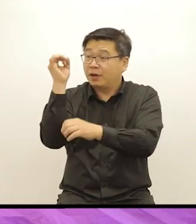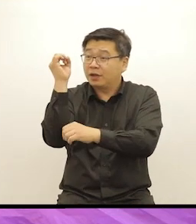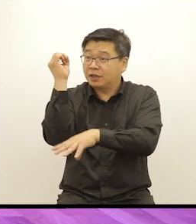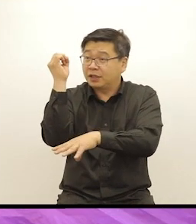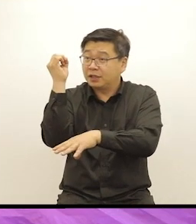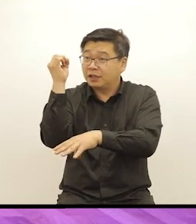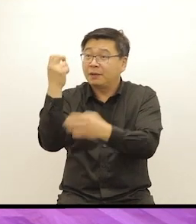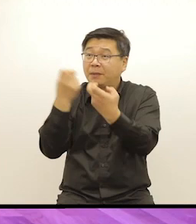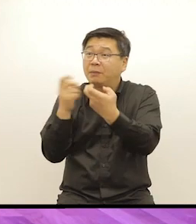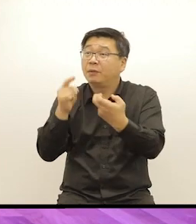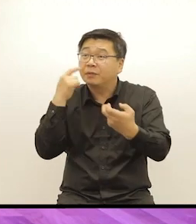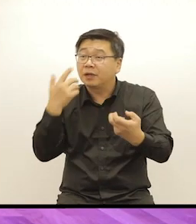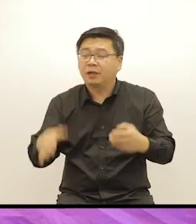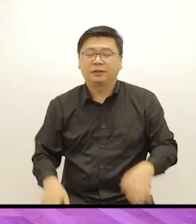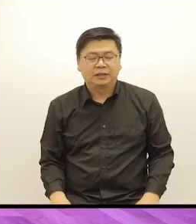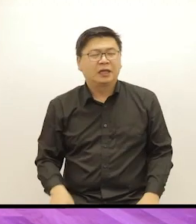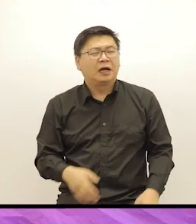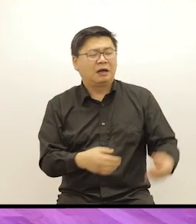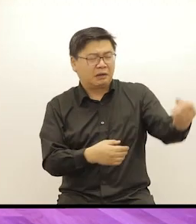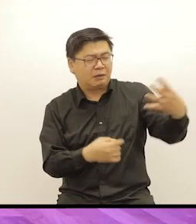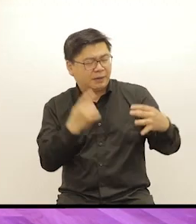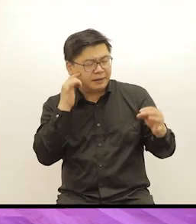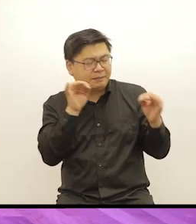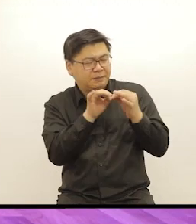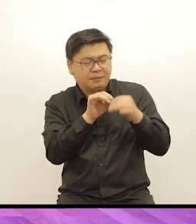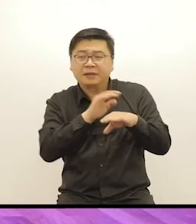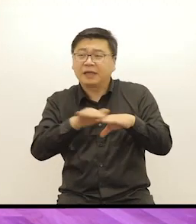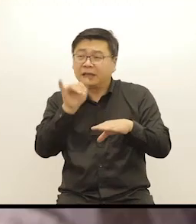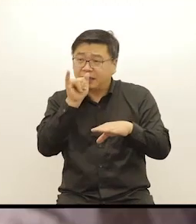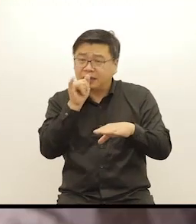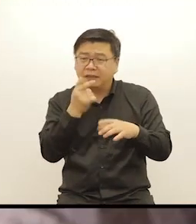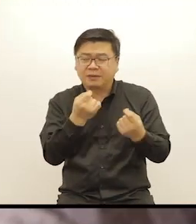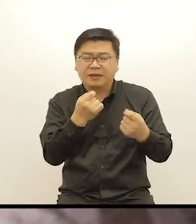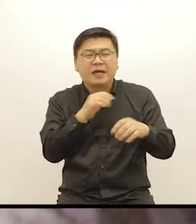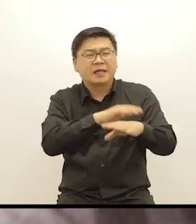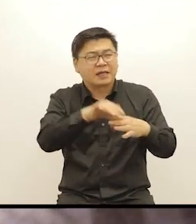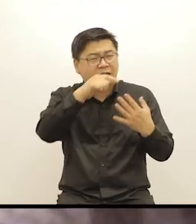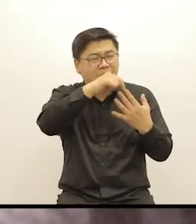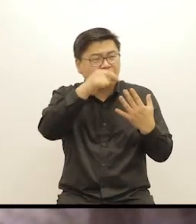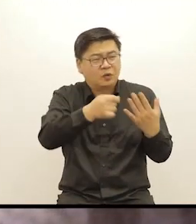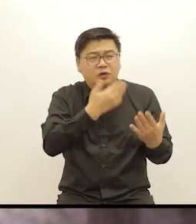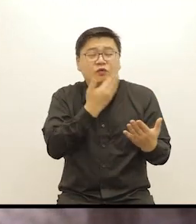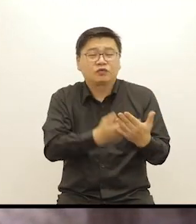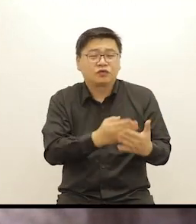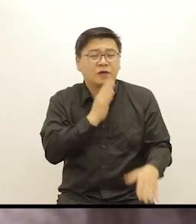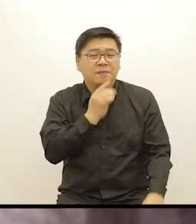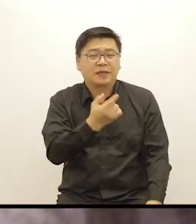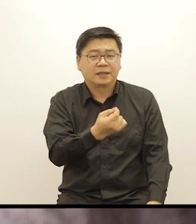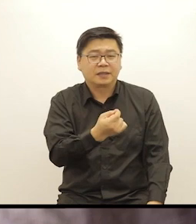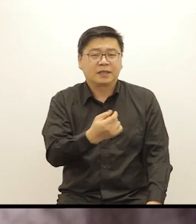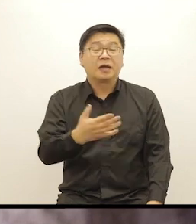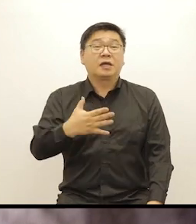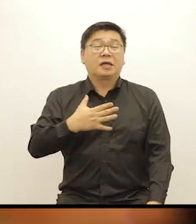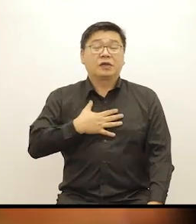어떠세요? 곡 고르실 때 기준. 네, 저 얘기 충분히 공감이 가고요. 예. 네, 잘 선택해야죠.